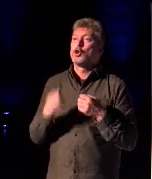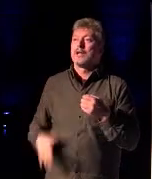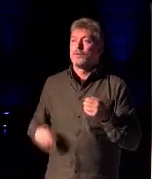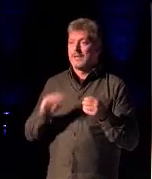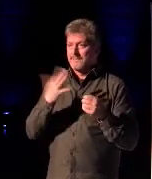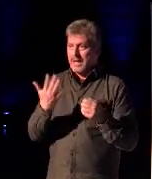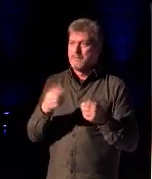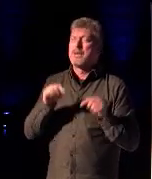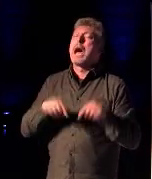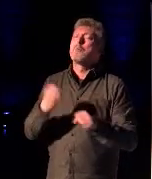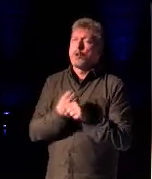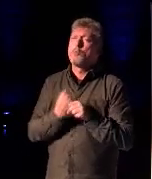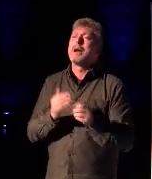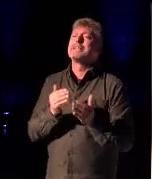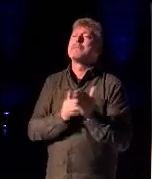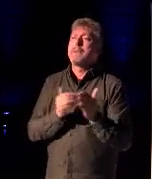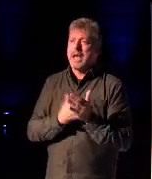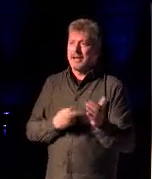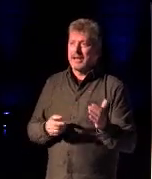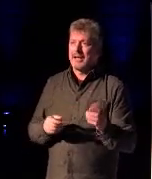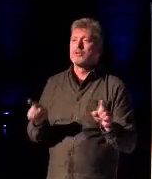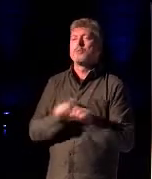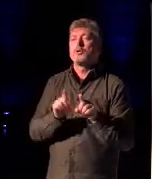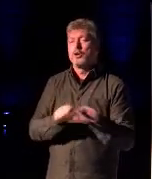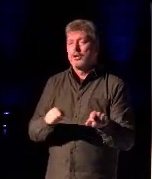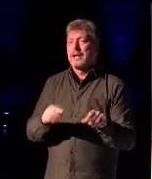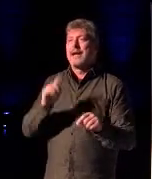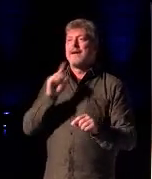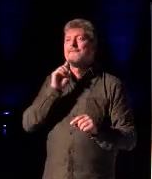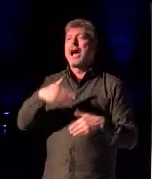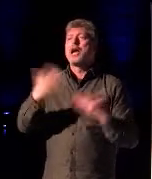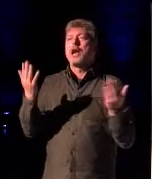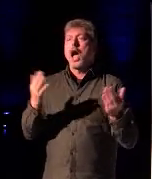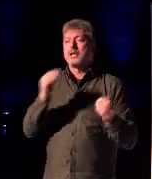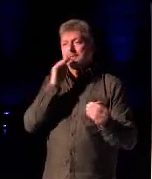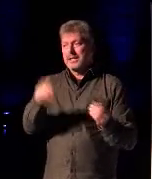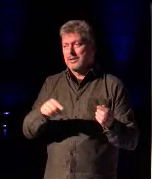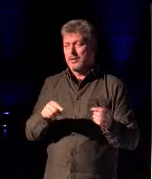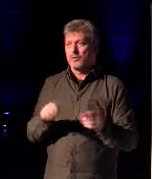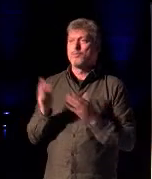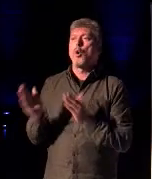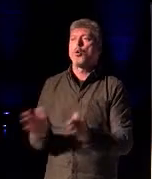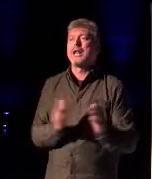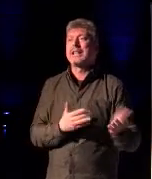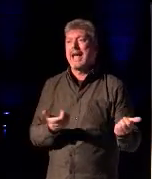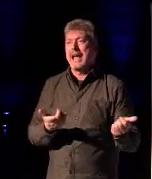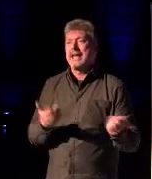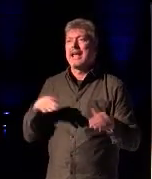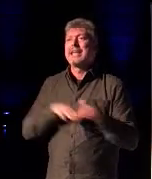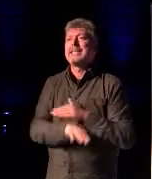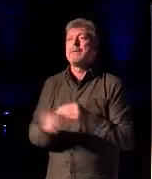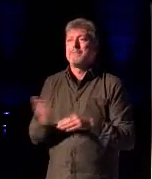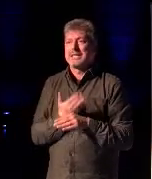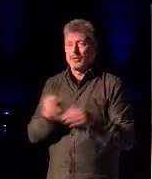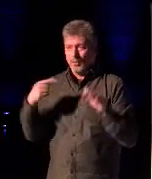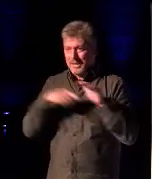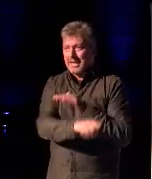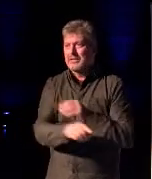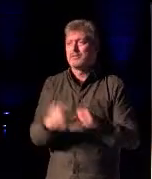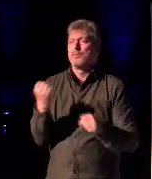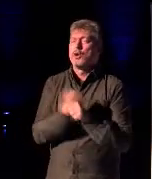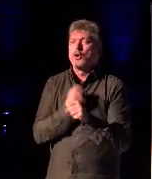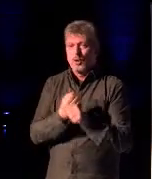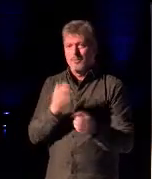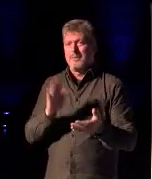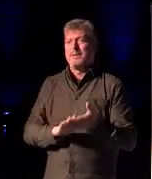5. Her må det jobbes mer, og da kommer hverdagsmestringen som den ordinære hjemmetjenesten en del av inn i dette arbeidet som vi jobber